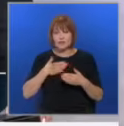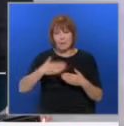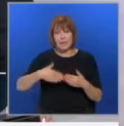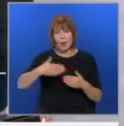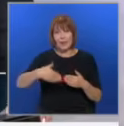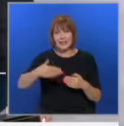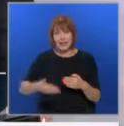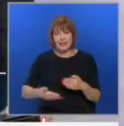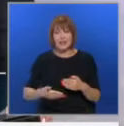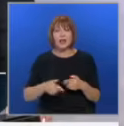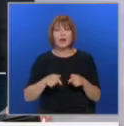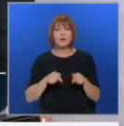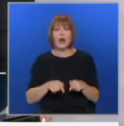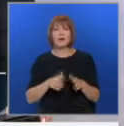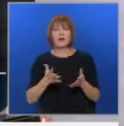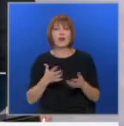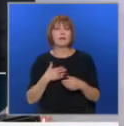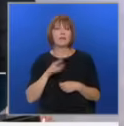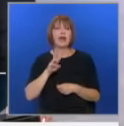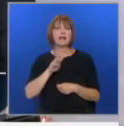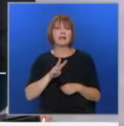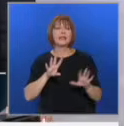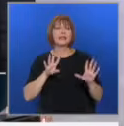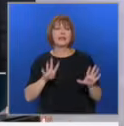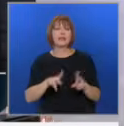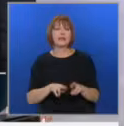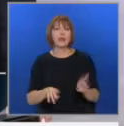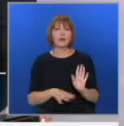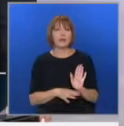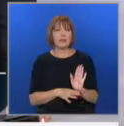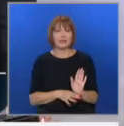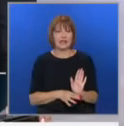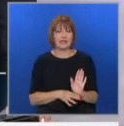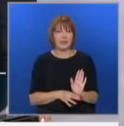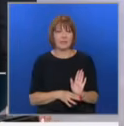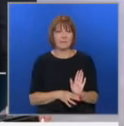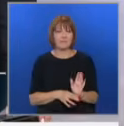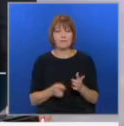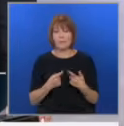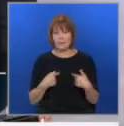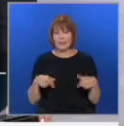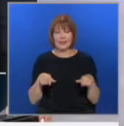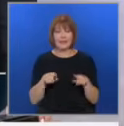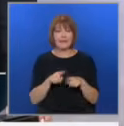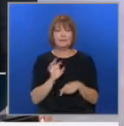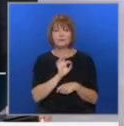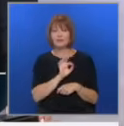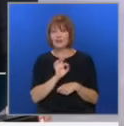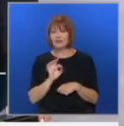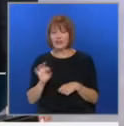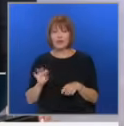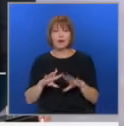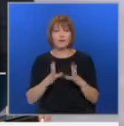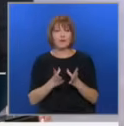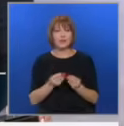когато има едва 39 народни представители. Ние винаги по всички